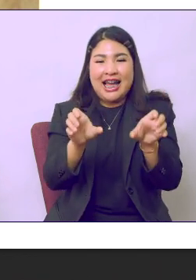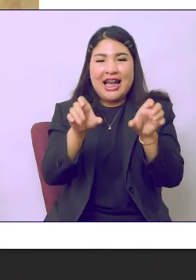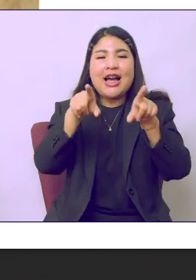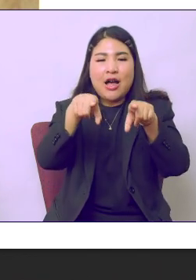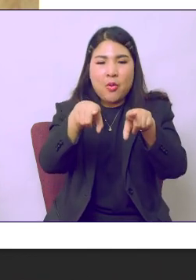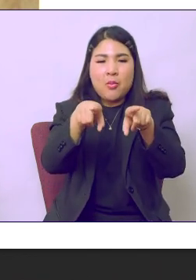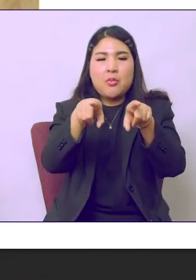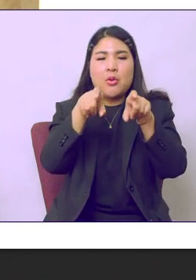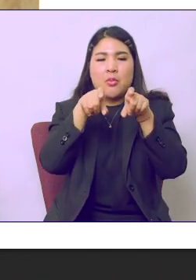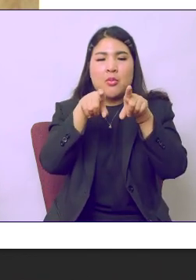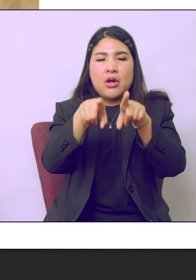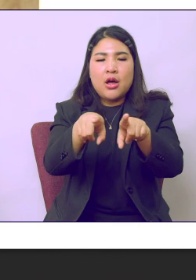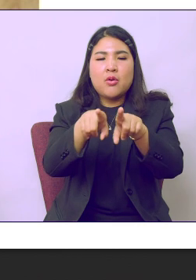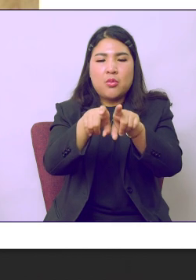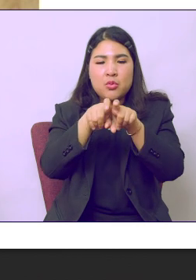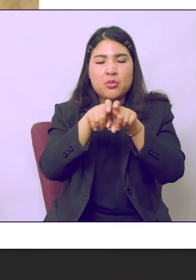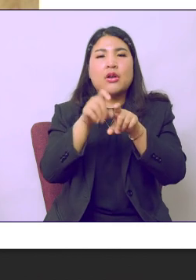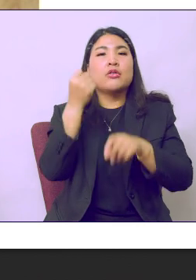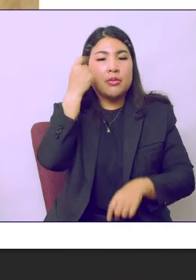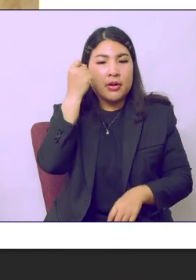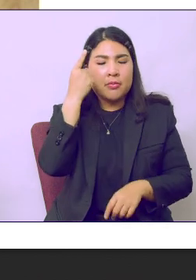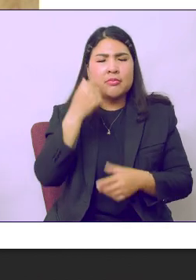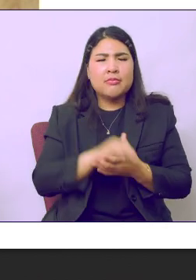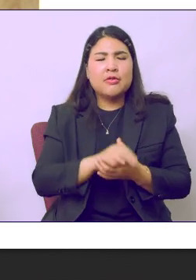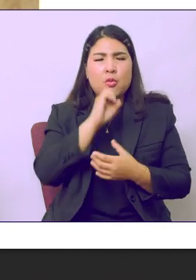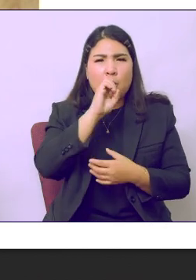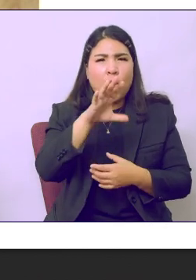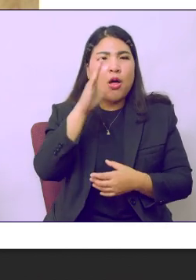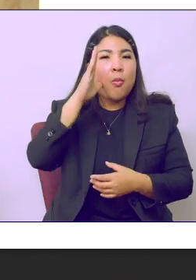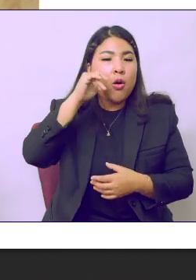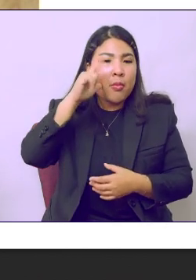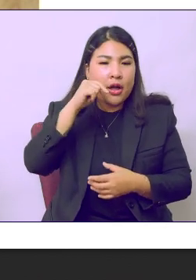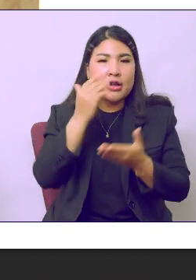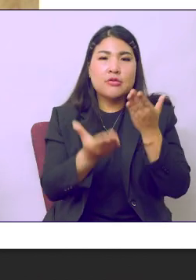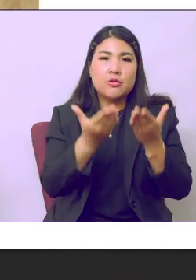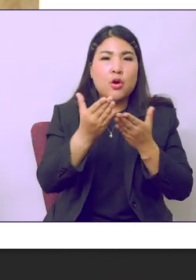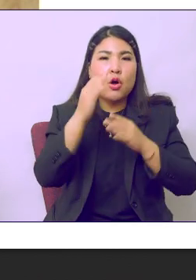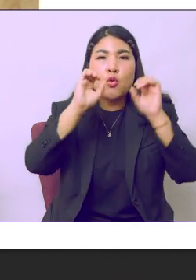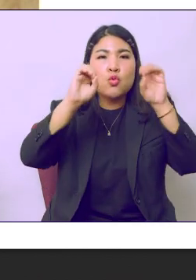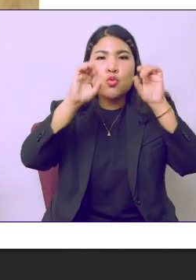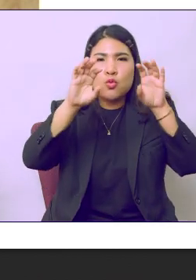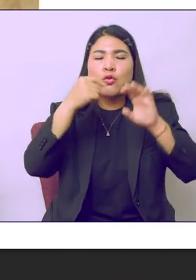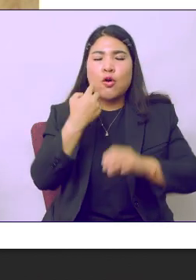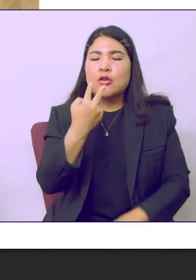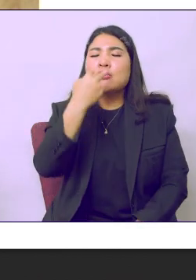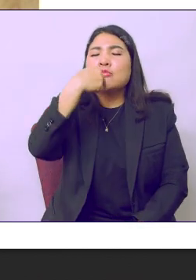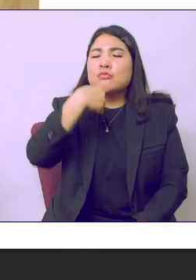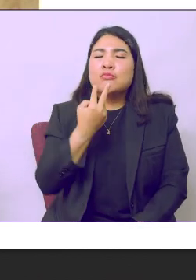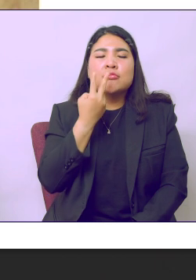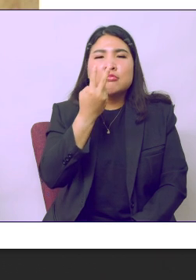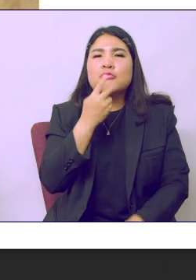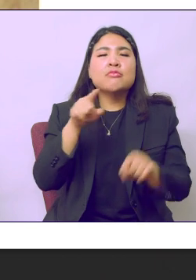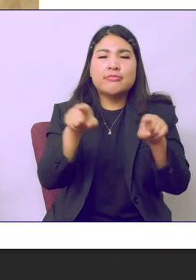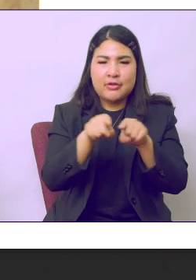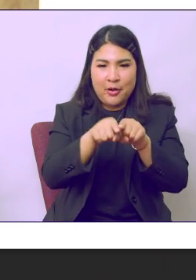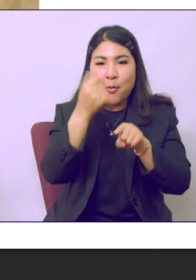ครับเอ๊ะเมื่อกี้ผมบอกว่าเอ่อผู้ปกครองหรือคุณครูจะต้องหายใจด้วยนะครับใช่ครับเพราะว่า